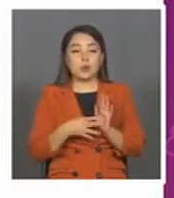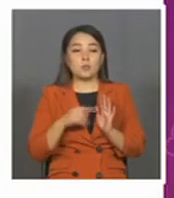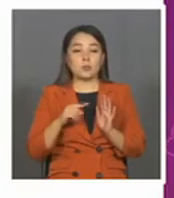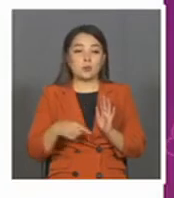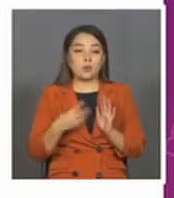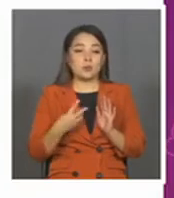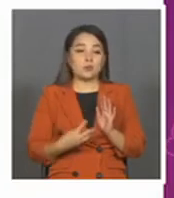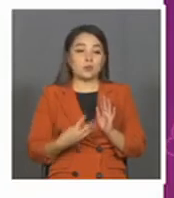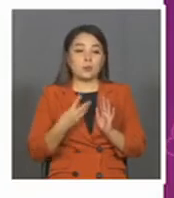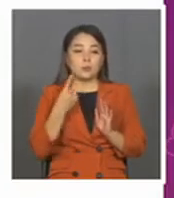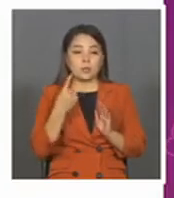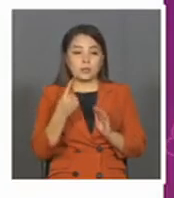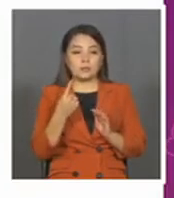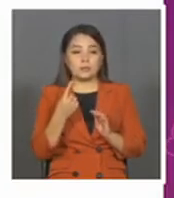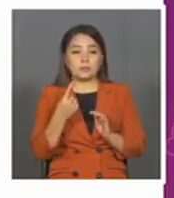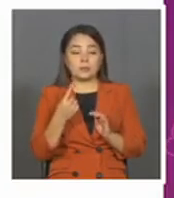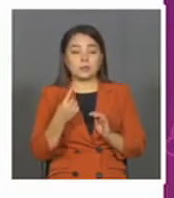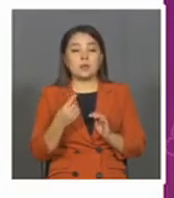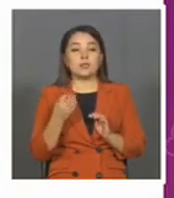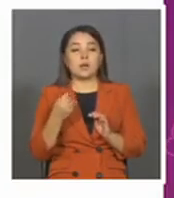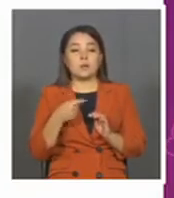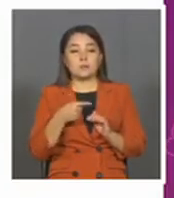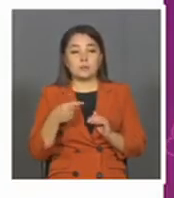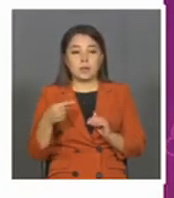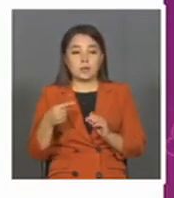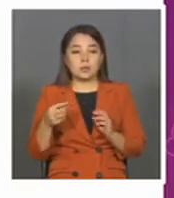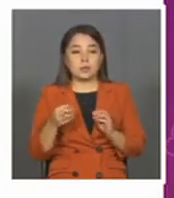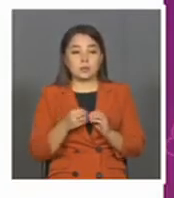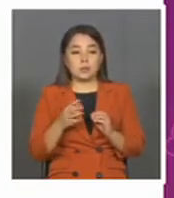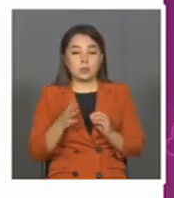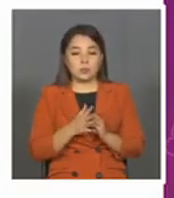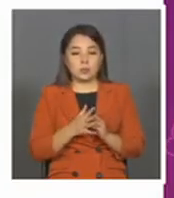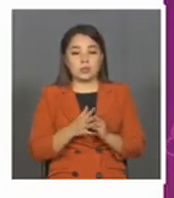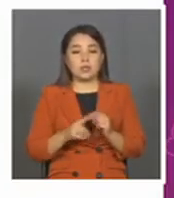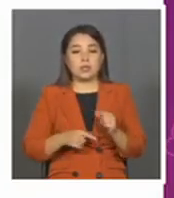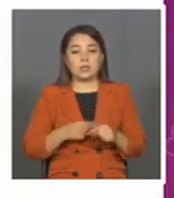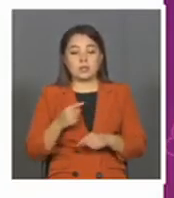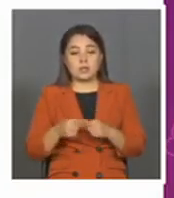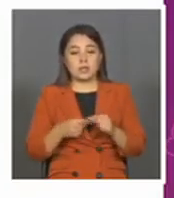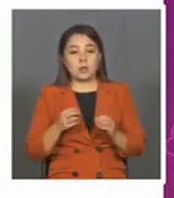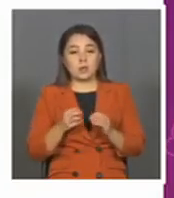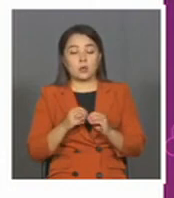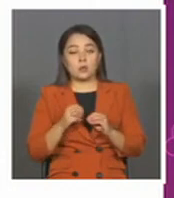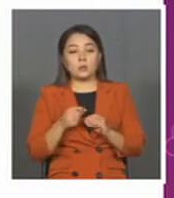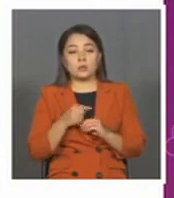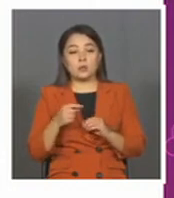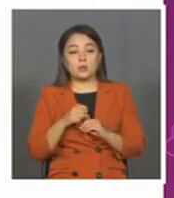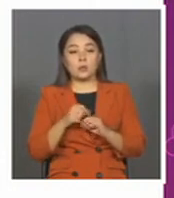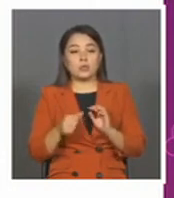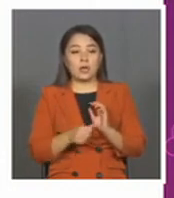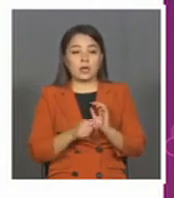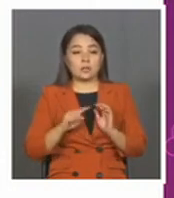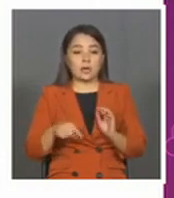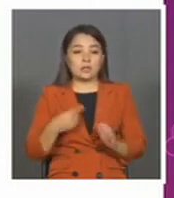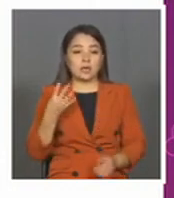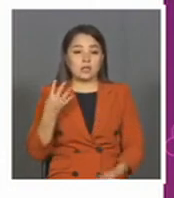минус 9,3, және де келесі минус 15, және де ең соңғы сан